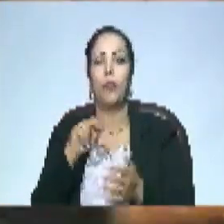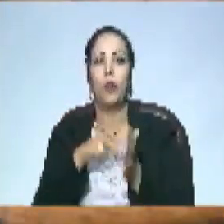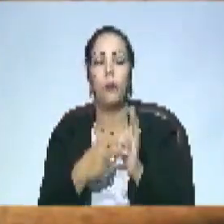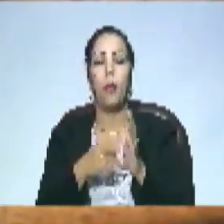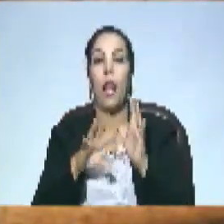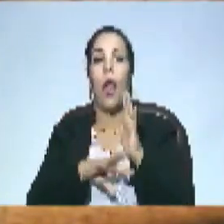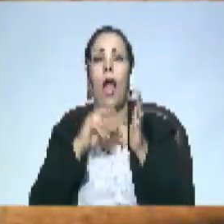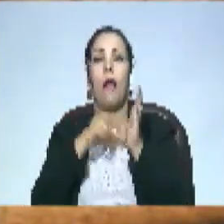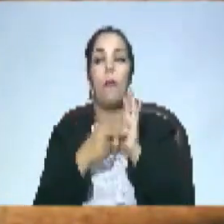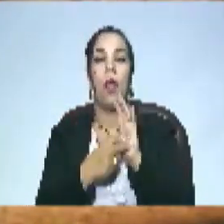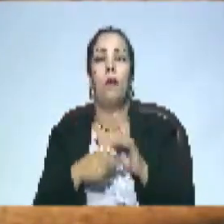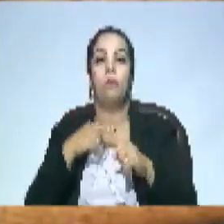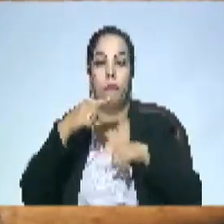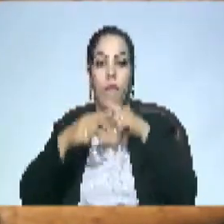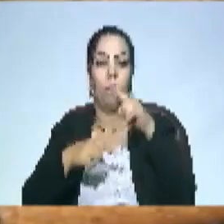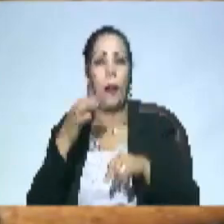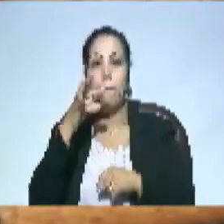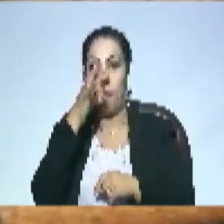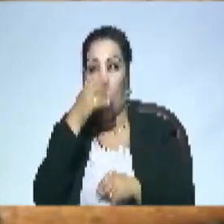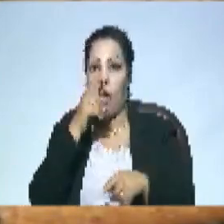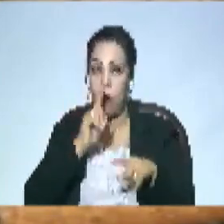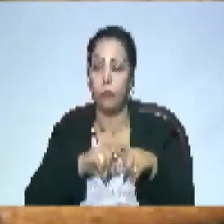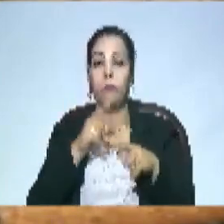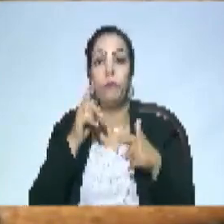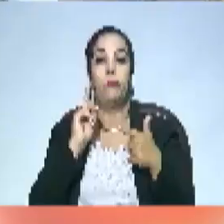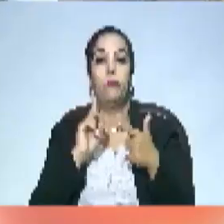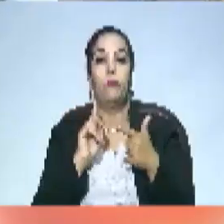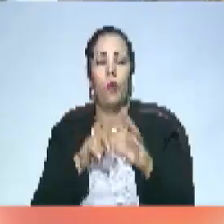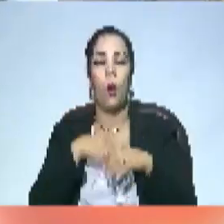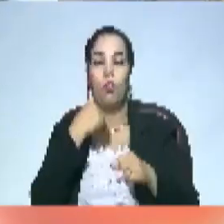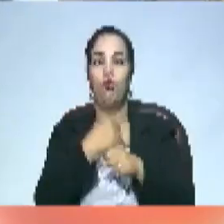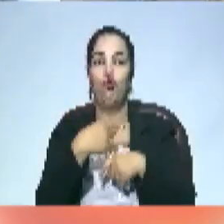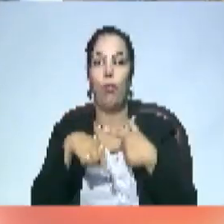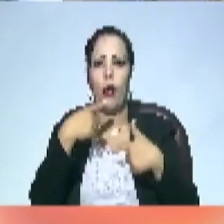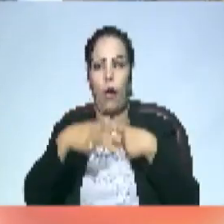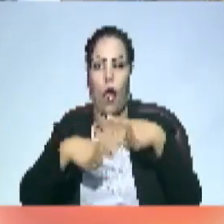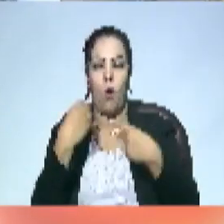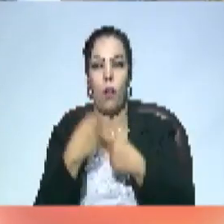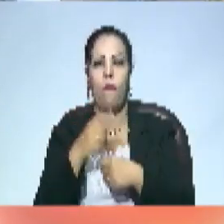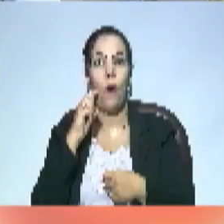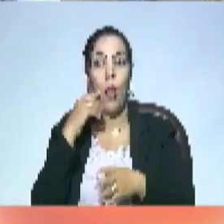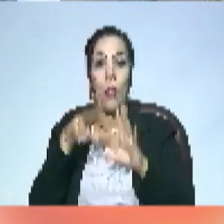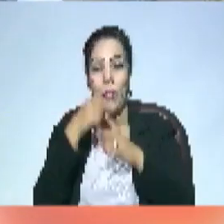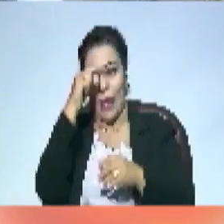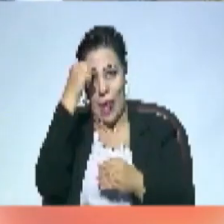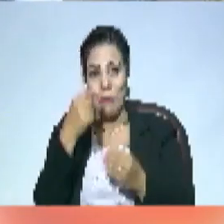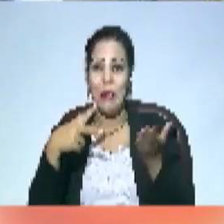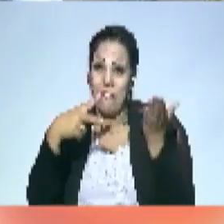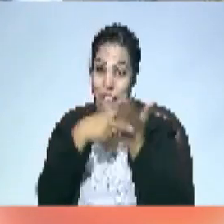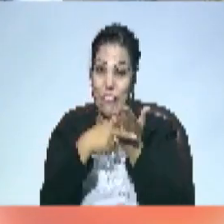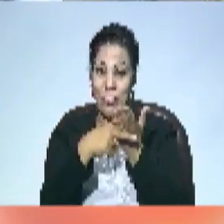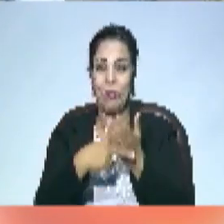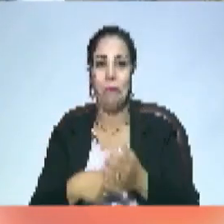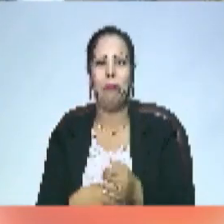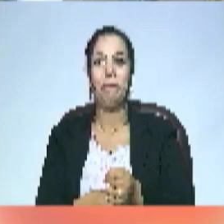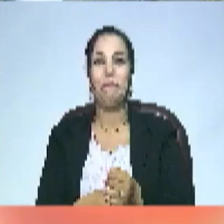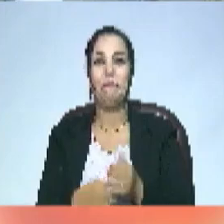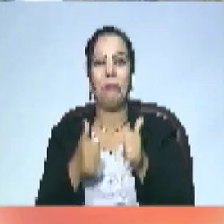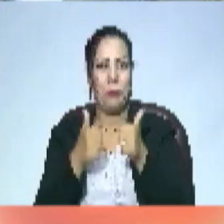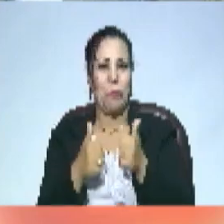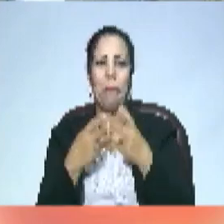عملنا الكنالوني الحادق في الفرن، والشيف شغال في الكنالوني الحلو. مستأذنك نطلع فاصل برضه، الفقره راحت صح.